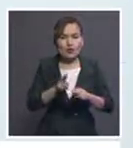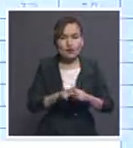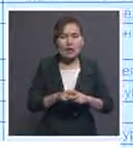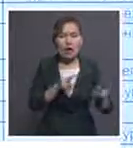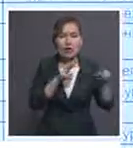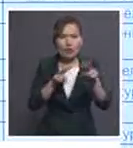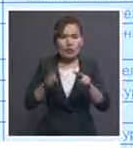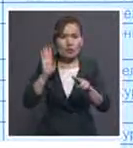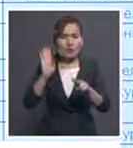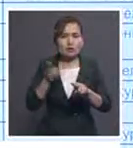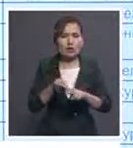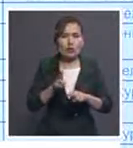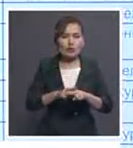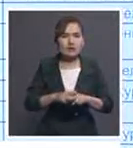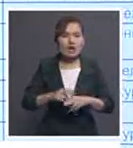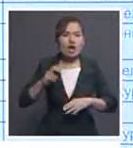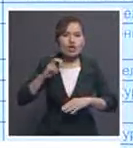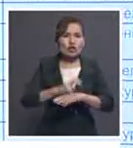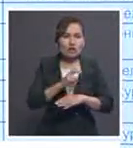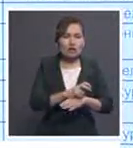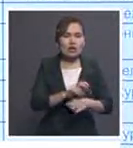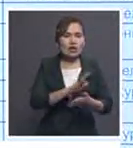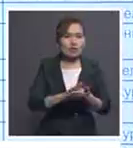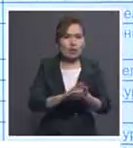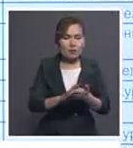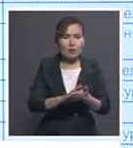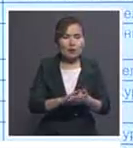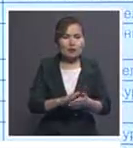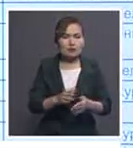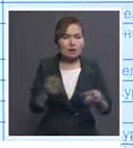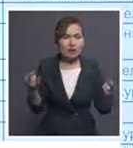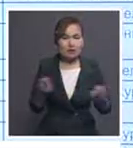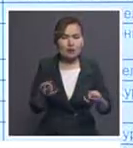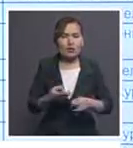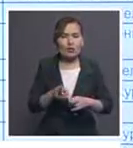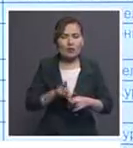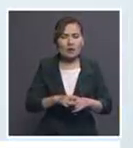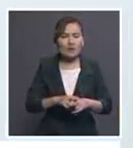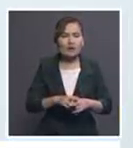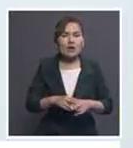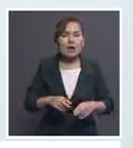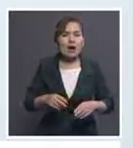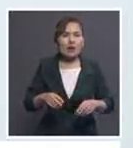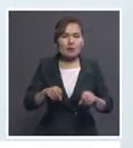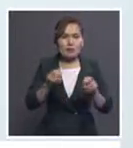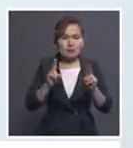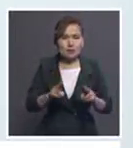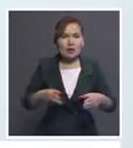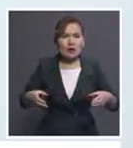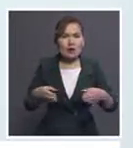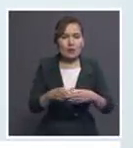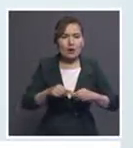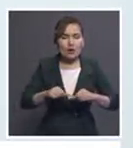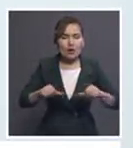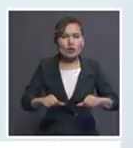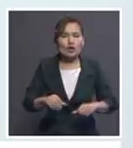Саяқ шегіртке тектестерге баса назар аудару қажет. Ағымдағы жылы жергілікті атқарушы органдар 408 мың